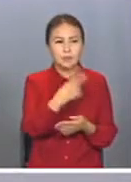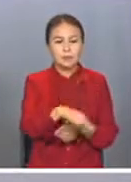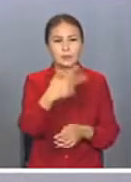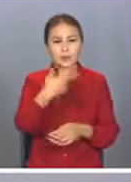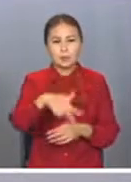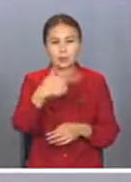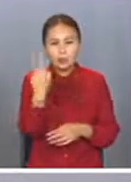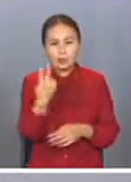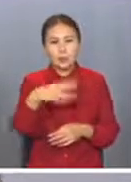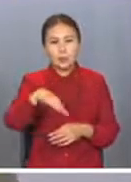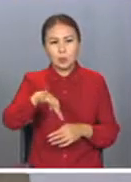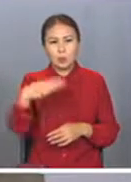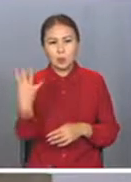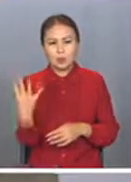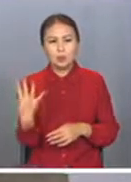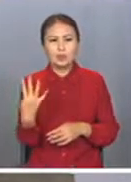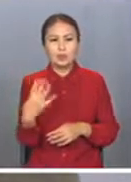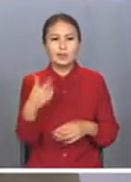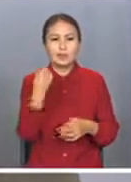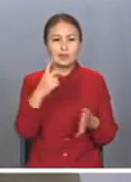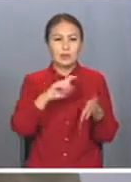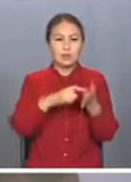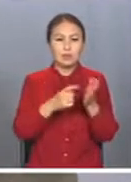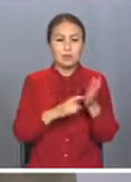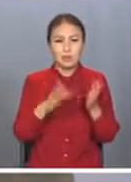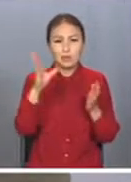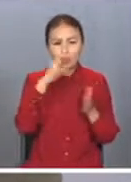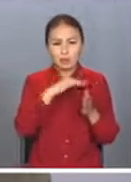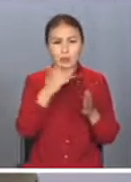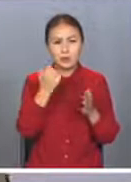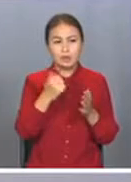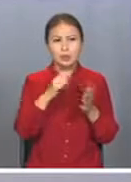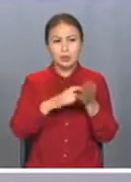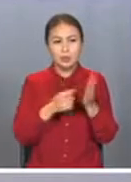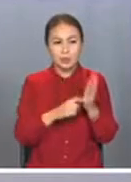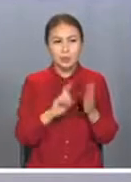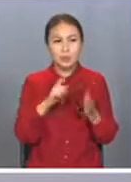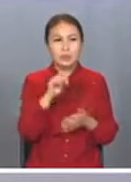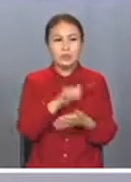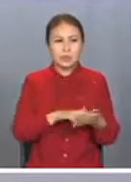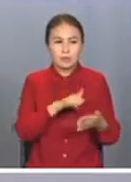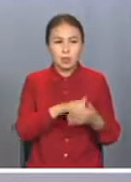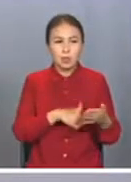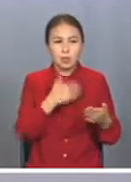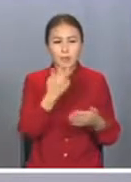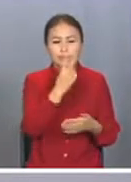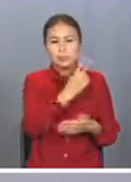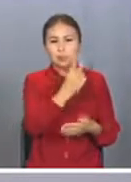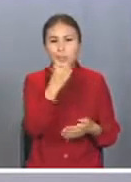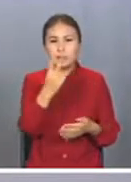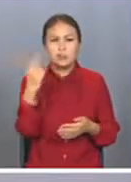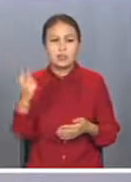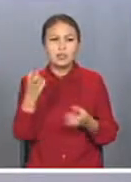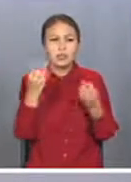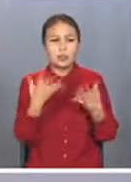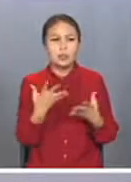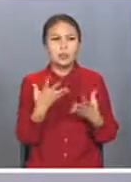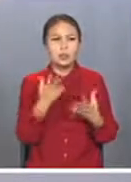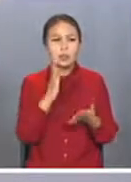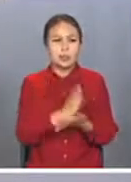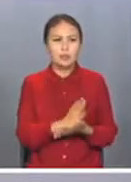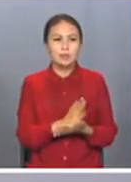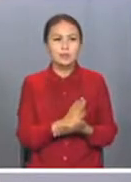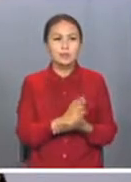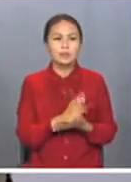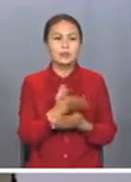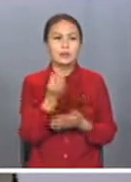32-де, 44-де 2-ге бөлінеді деп айта аламын ба? Әрине бөлінеді. Себебі оның ішінде мына 2 деген жай көбейткіштер бар. Тағы